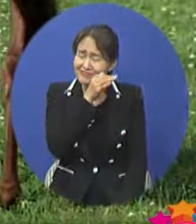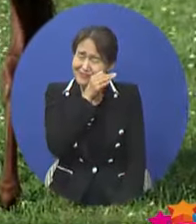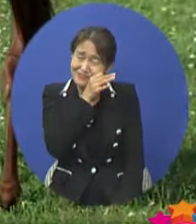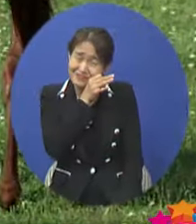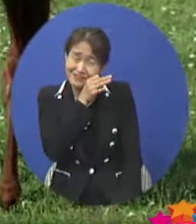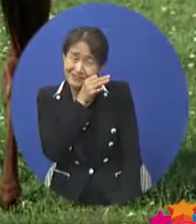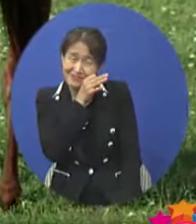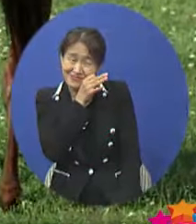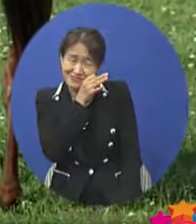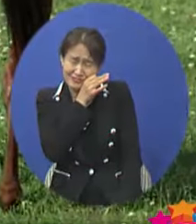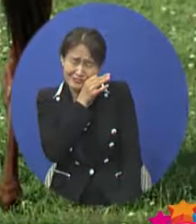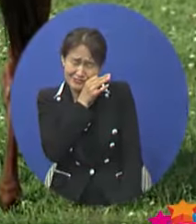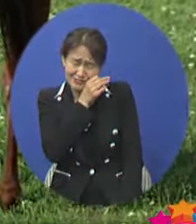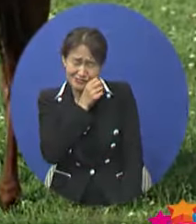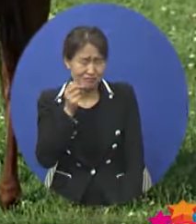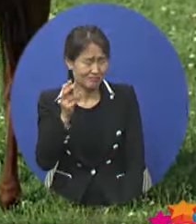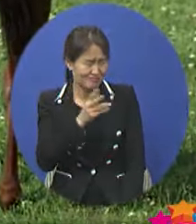수줍어